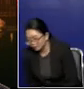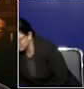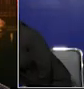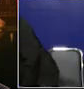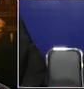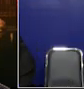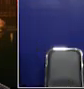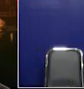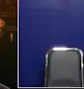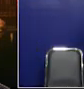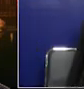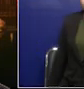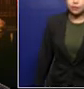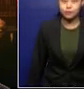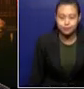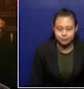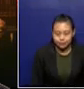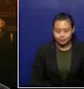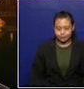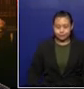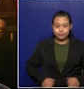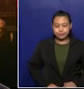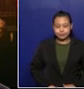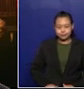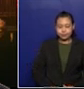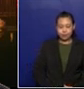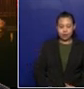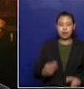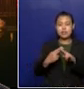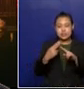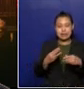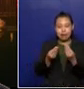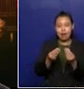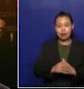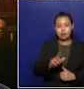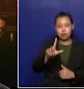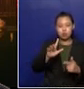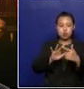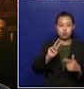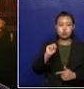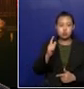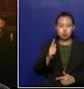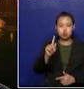ท่านนายกรัฐมนตรีชื่อเล่นว่าลุงตู่ท่า ารู้